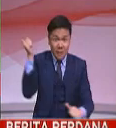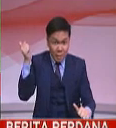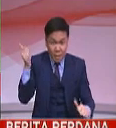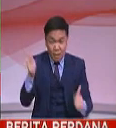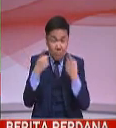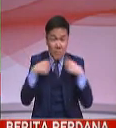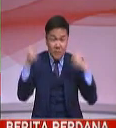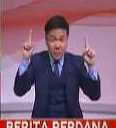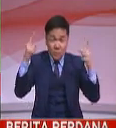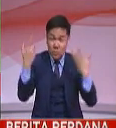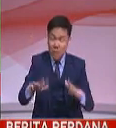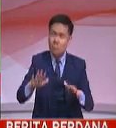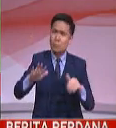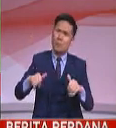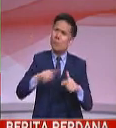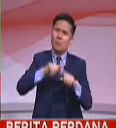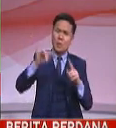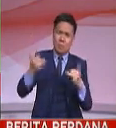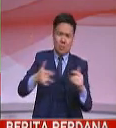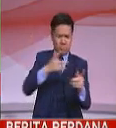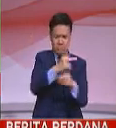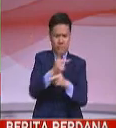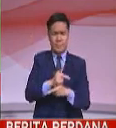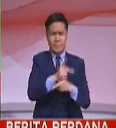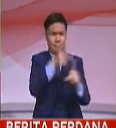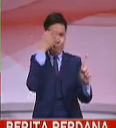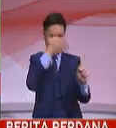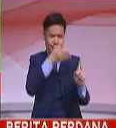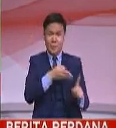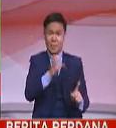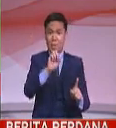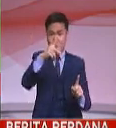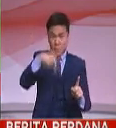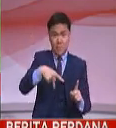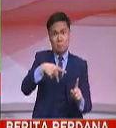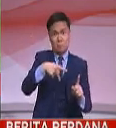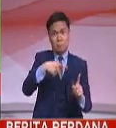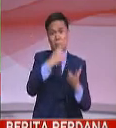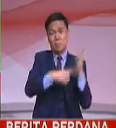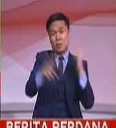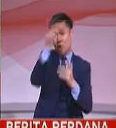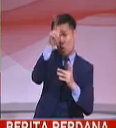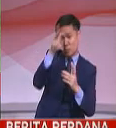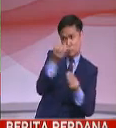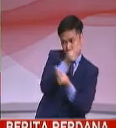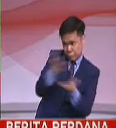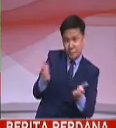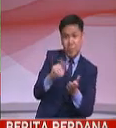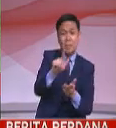rumah bila perlu, jaga SOP seperti mana telah ditetapkan oleh kerajaan. Kita